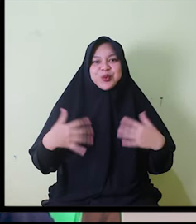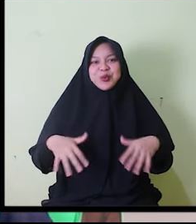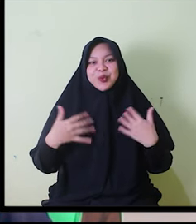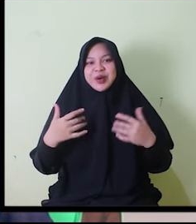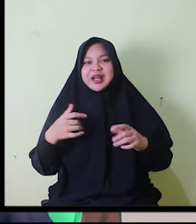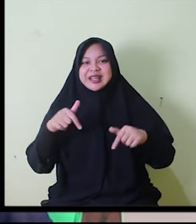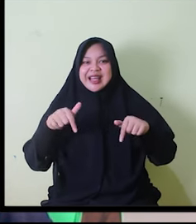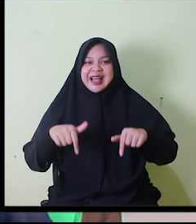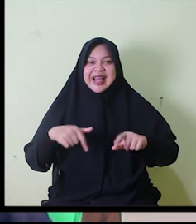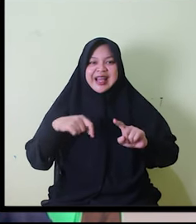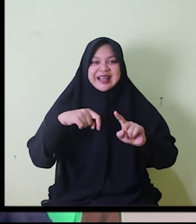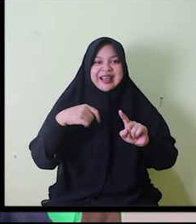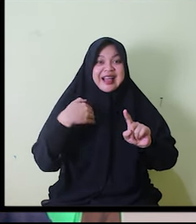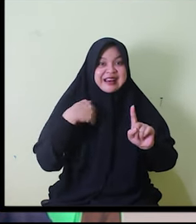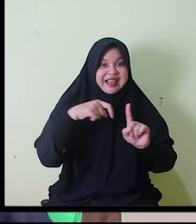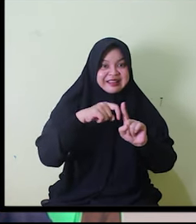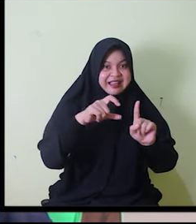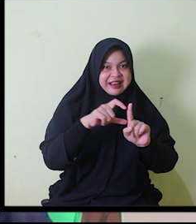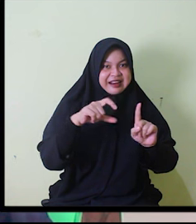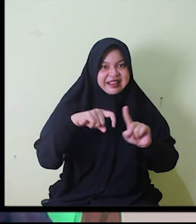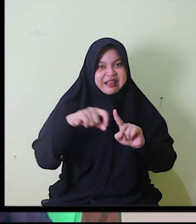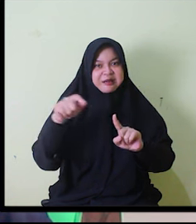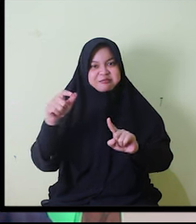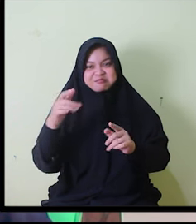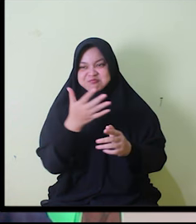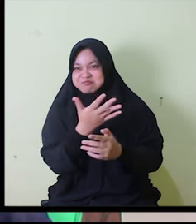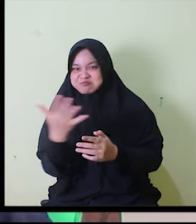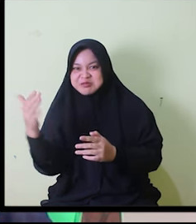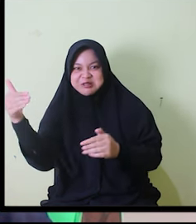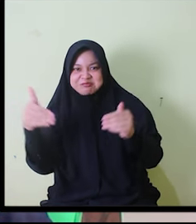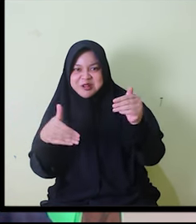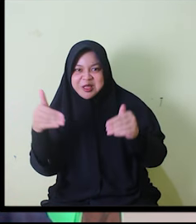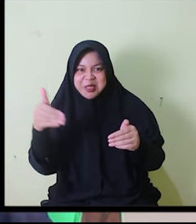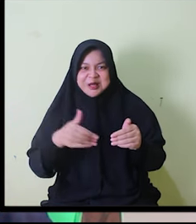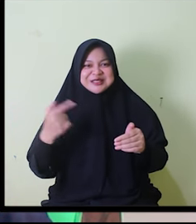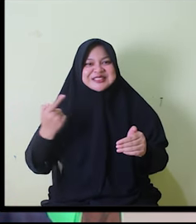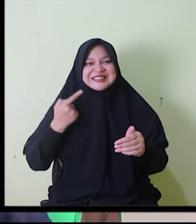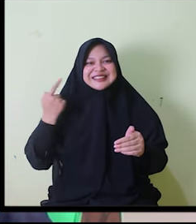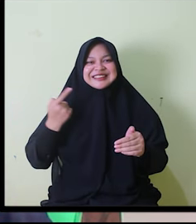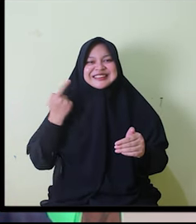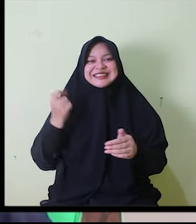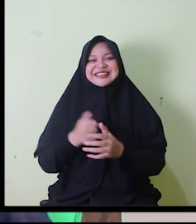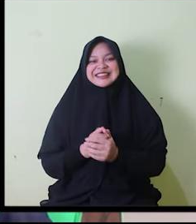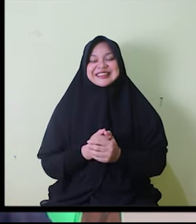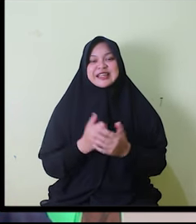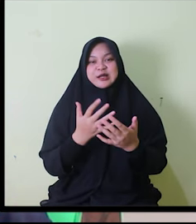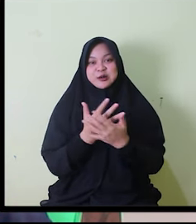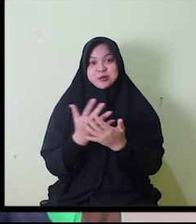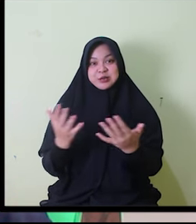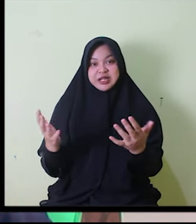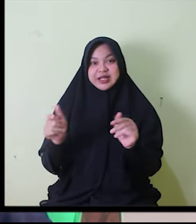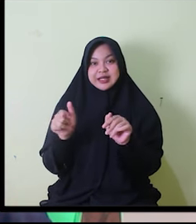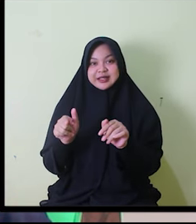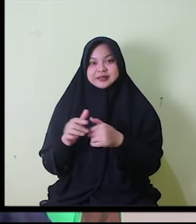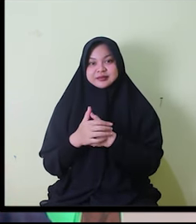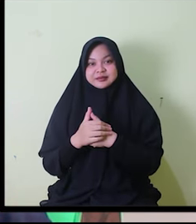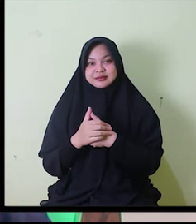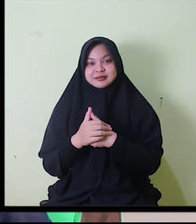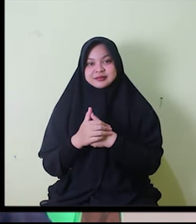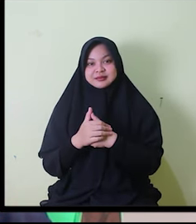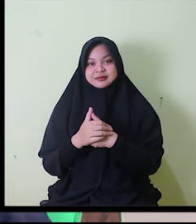itu mereka jadi sering datang ke sini ee bahkan ee apa ya kalau misalkan mereka itu ee